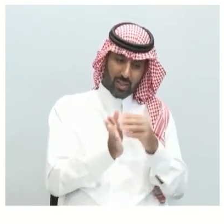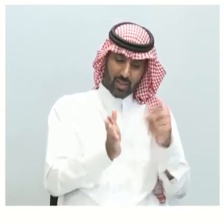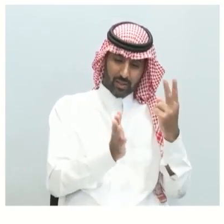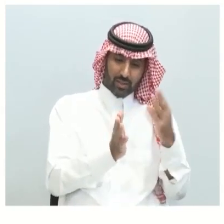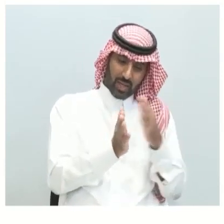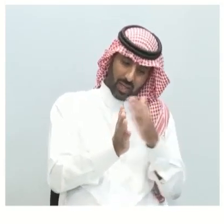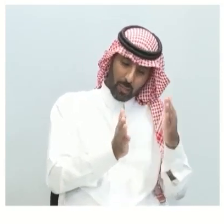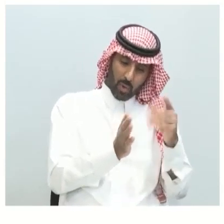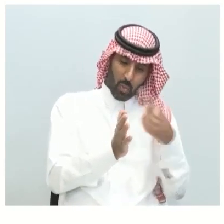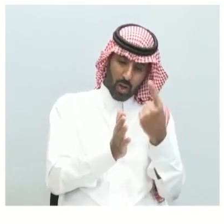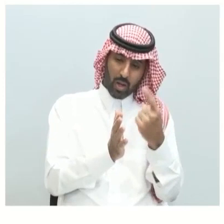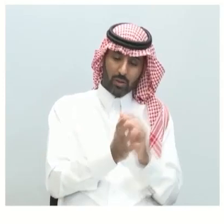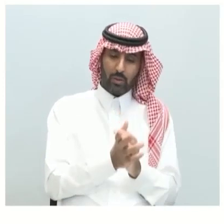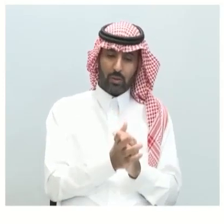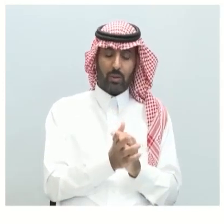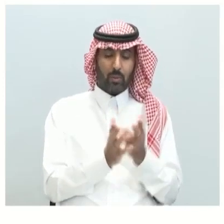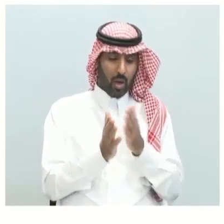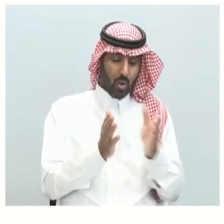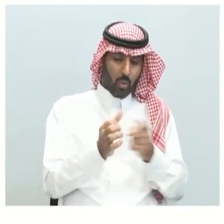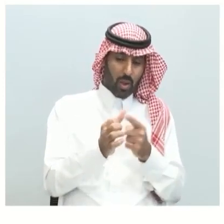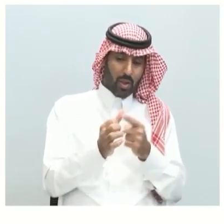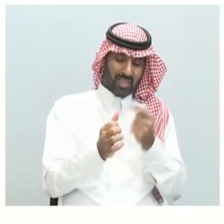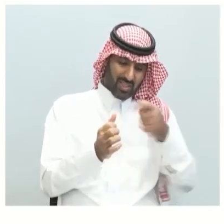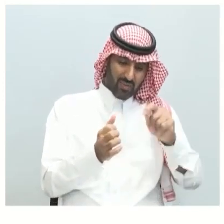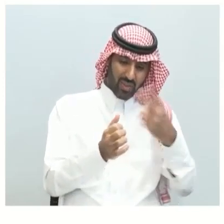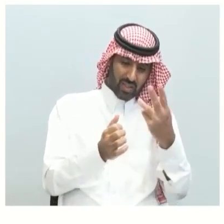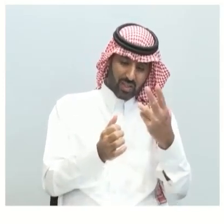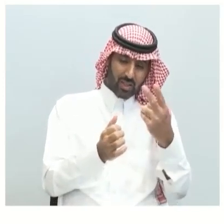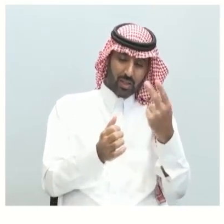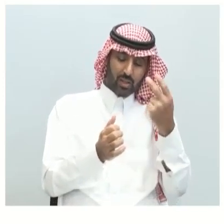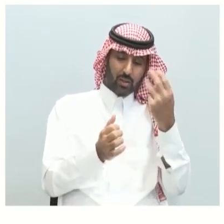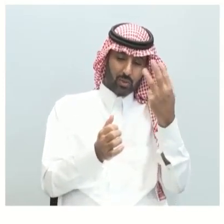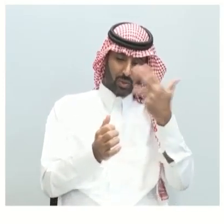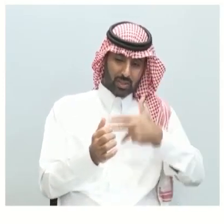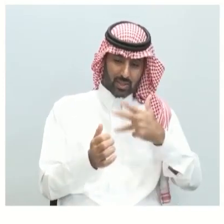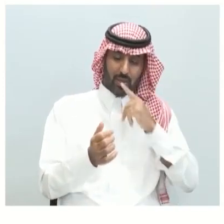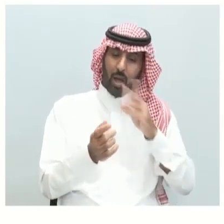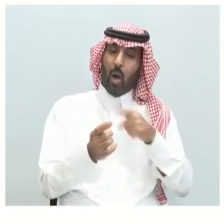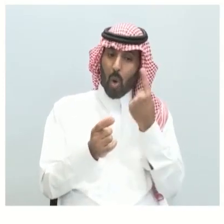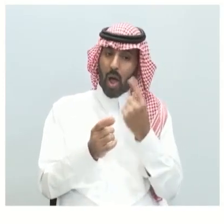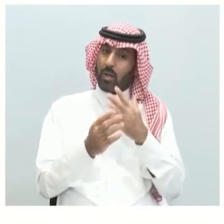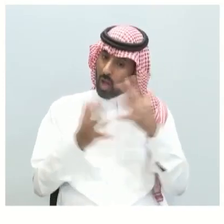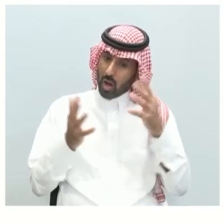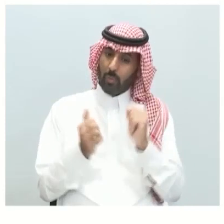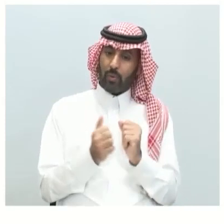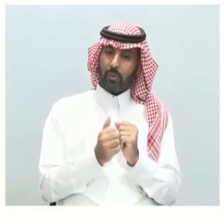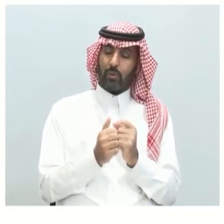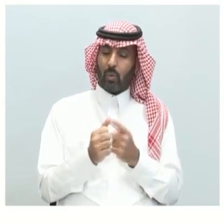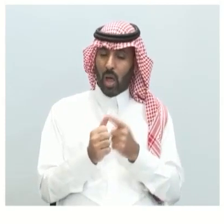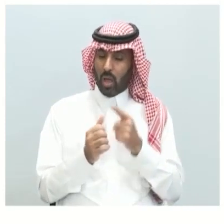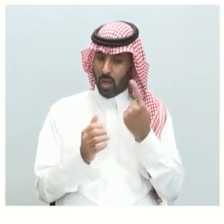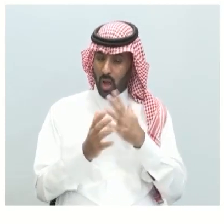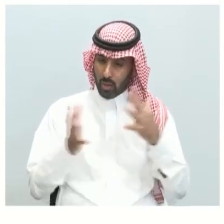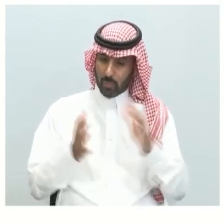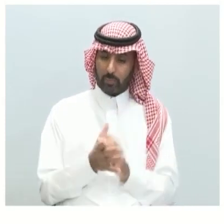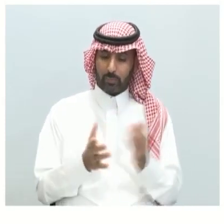تقريبا هنا اذا من اكبر الواحد ام 0.92 الواحد اكبر اذا الواحد اكبر من هذه